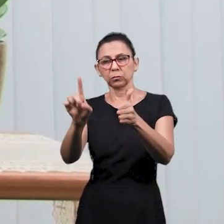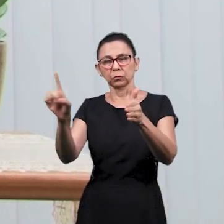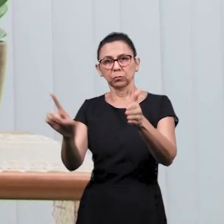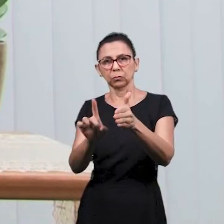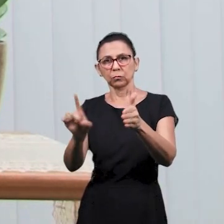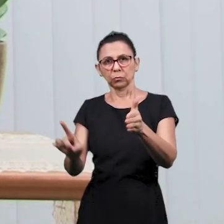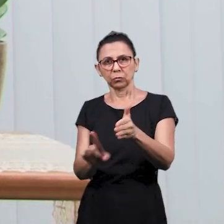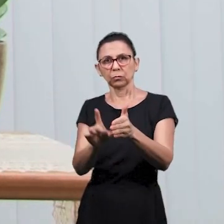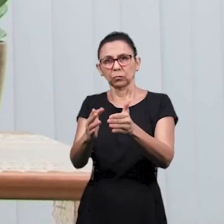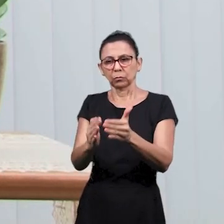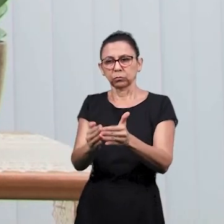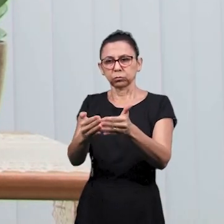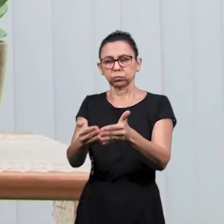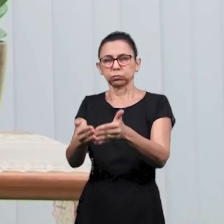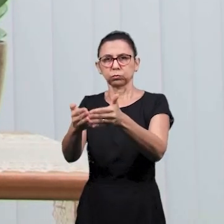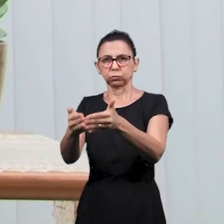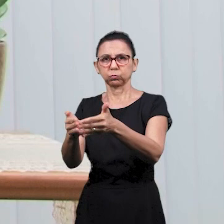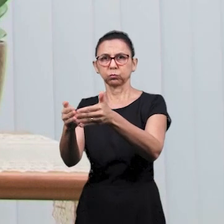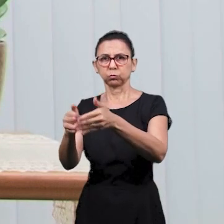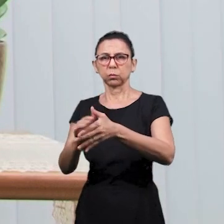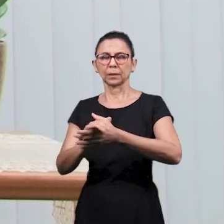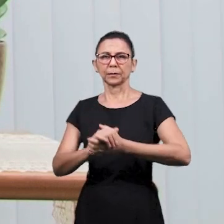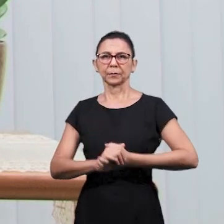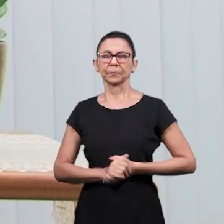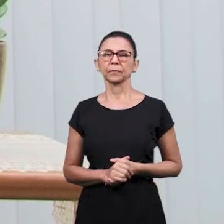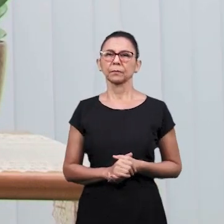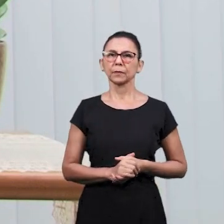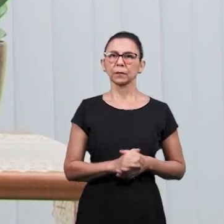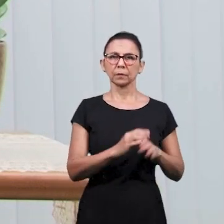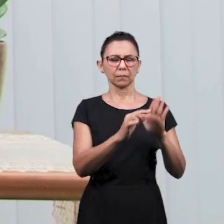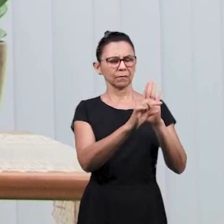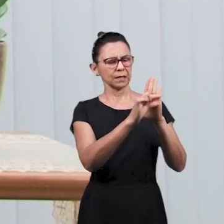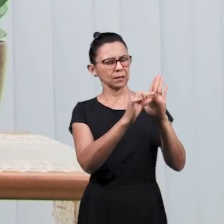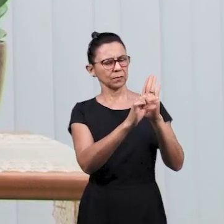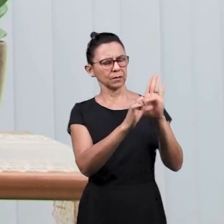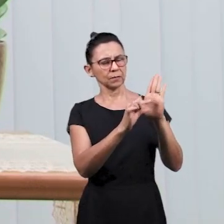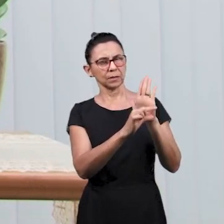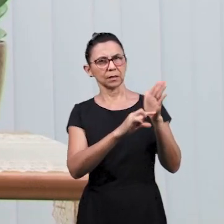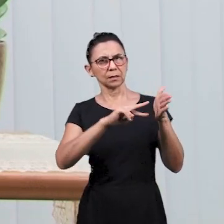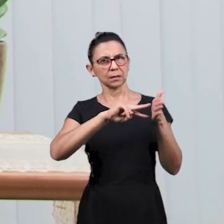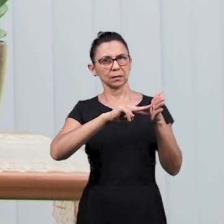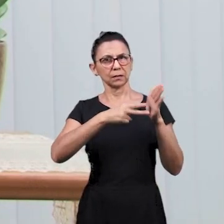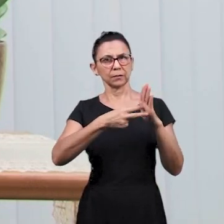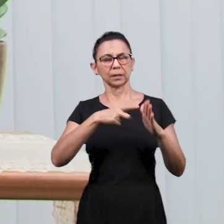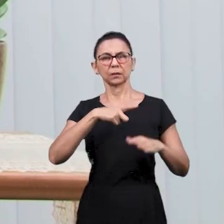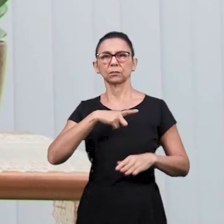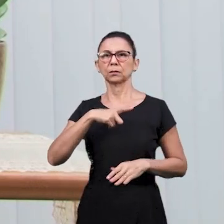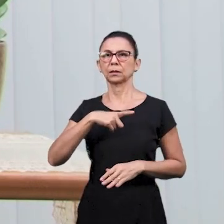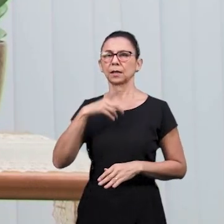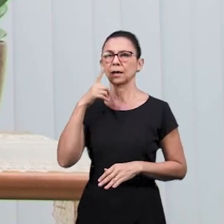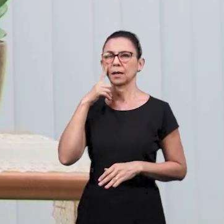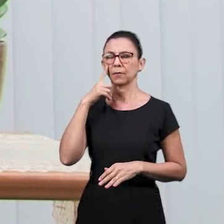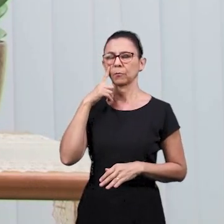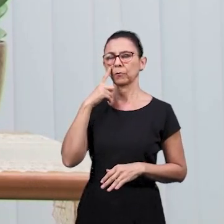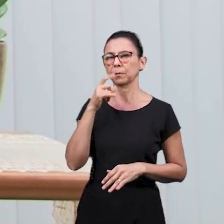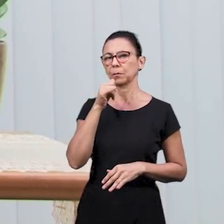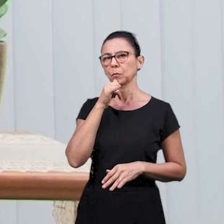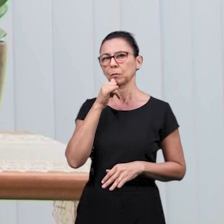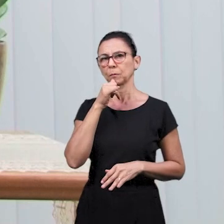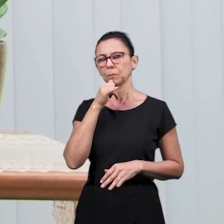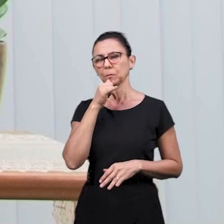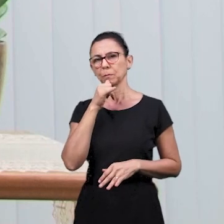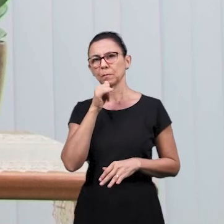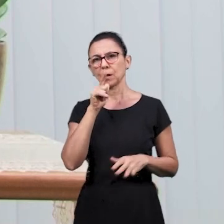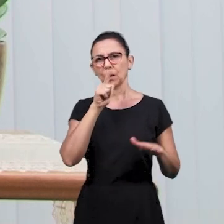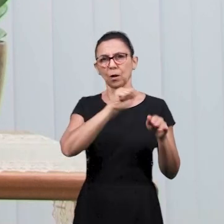каждый отрывок этого слова Божие, каждый отрывочек, каждое слово, оно имеет свое